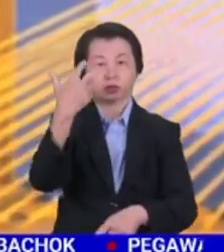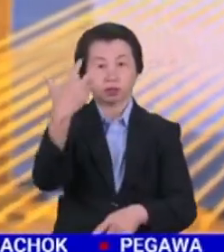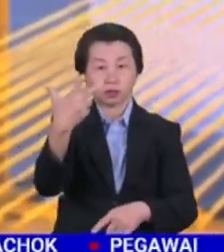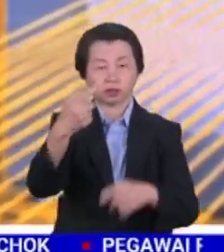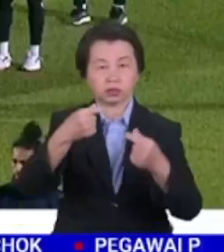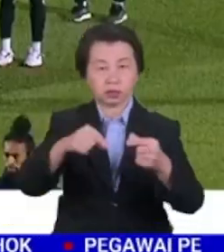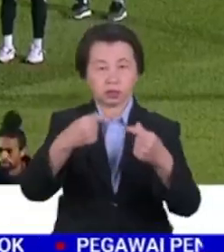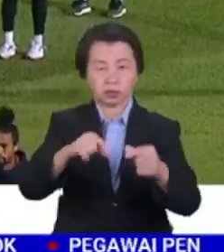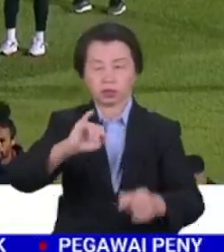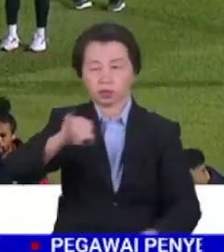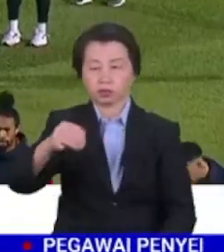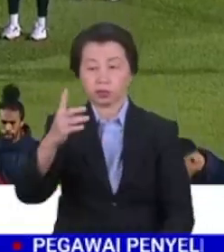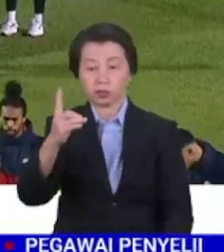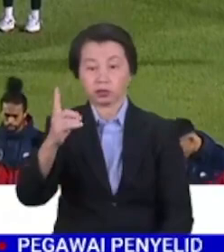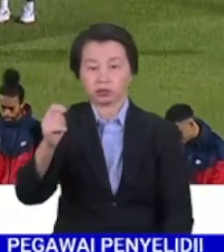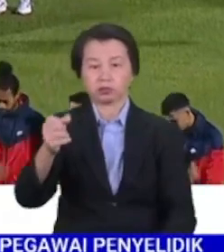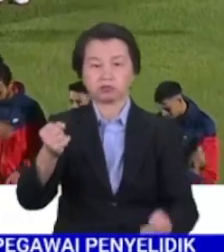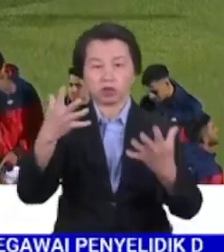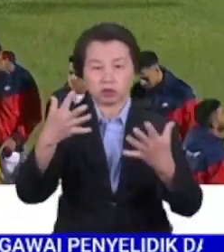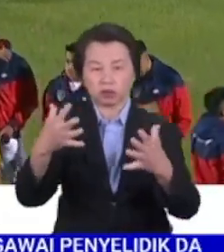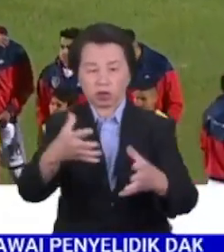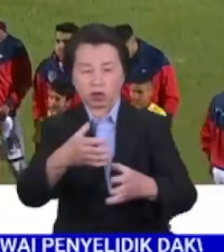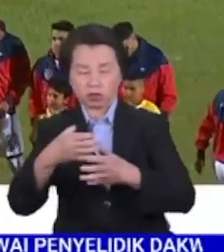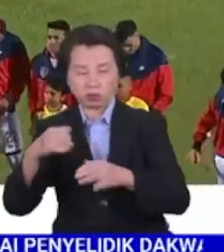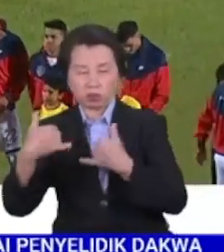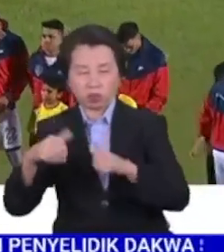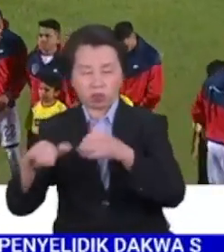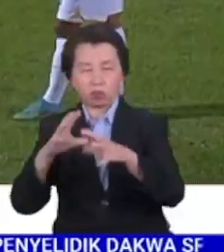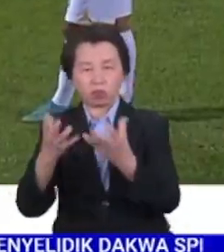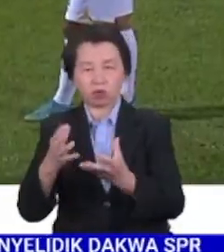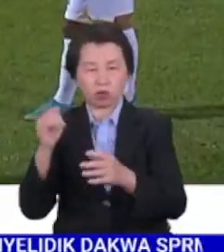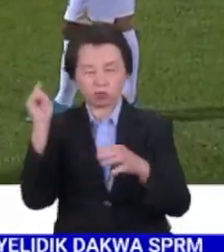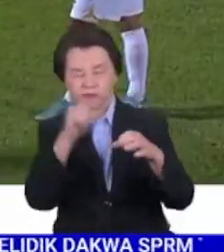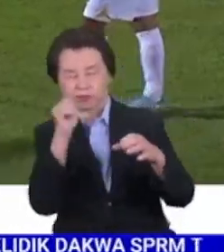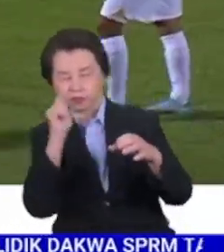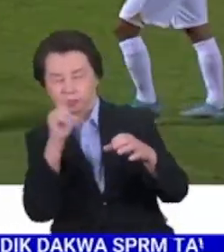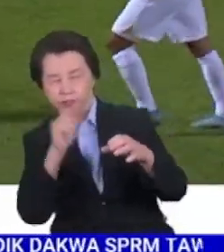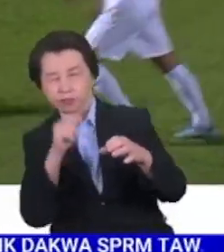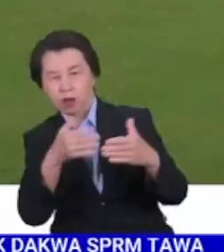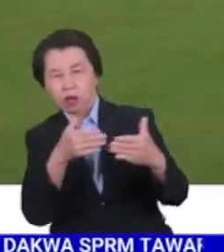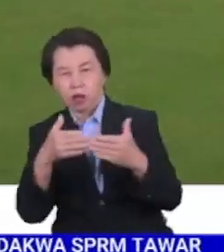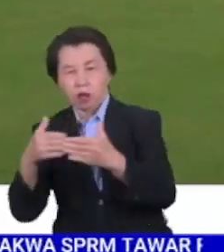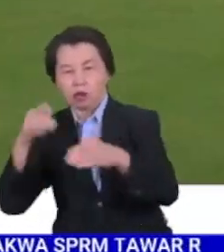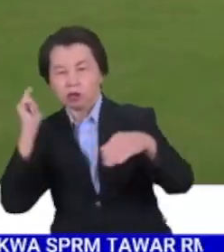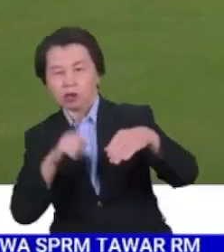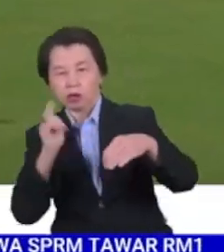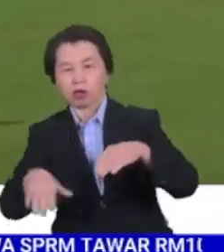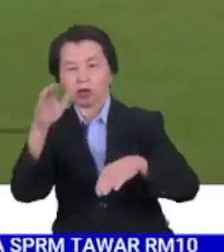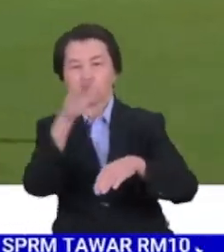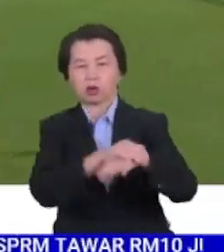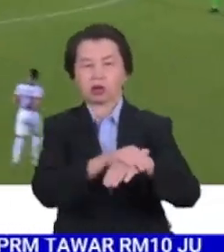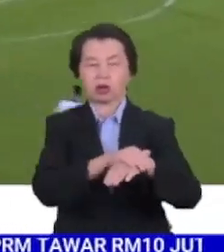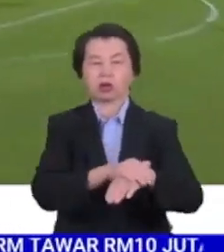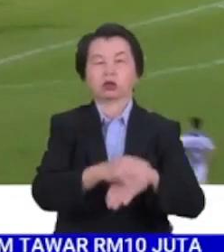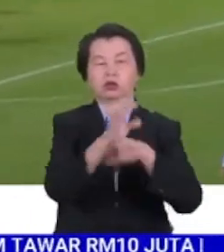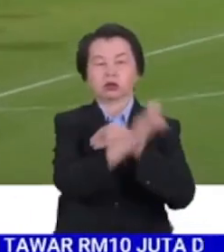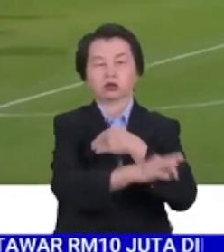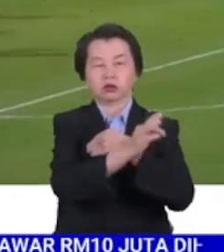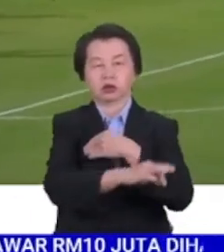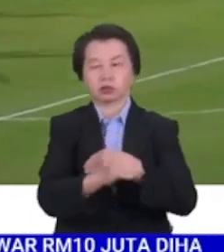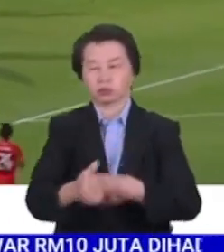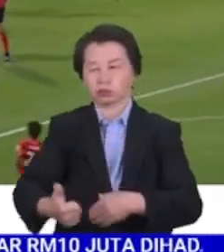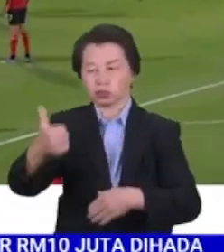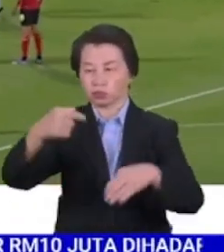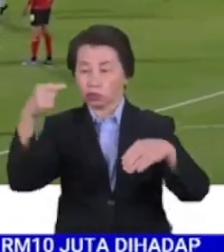perlawanan. JDT lebih banyak mendominasi permainan dengan melancarkan serangan bertali arus ke atas NSFC.